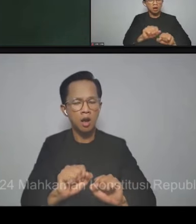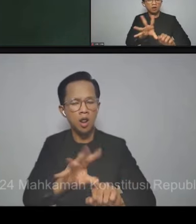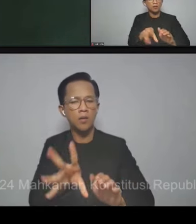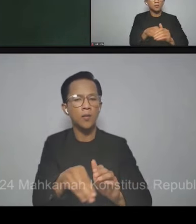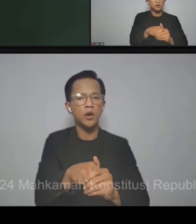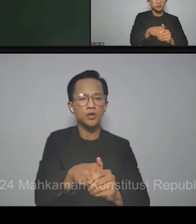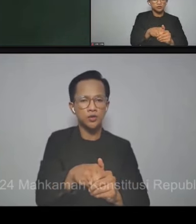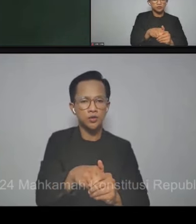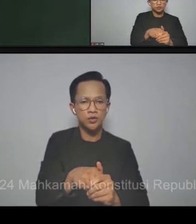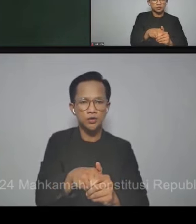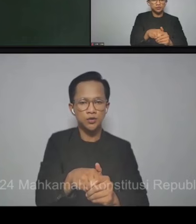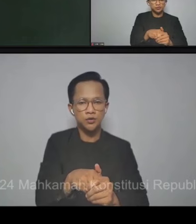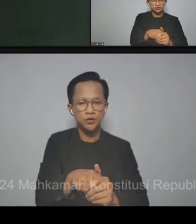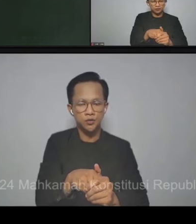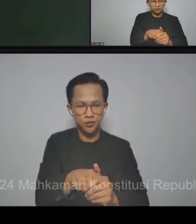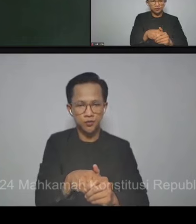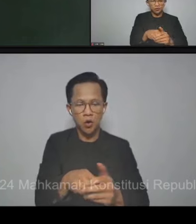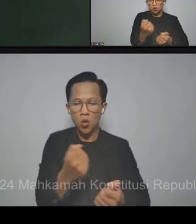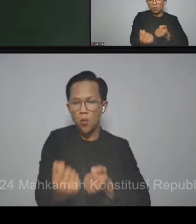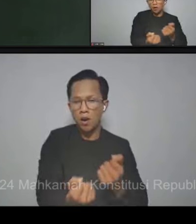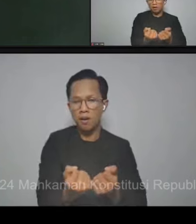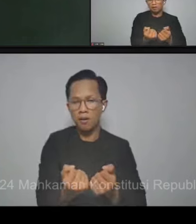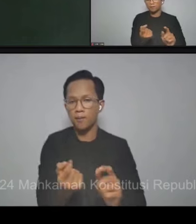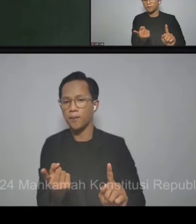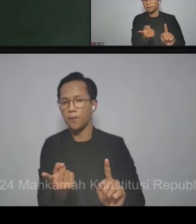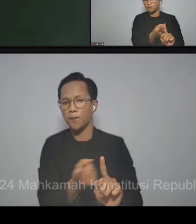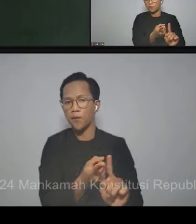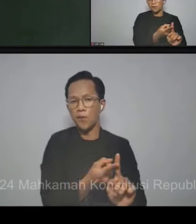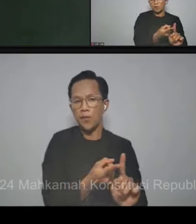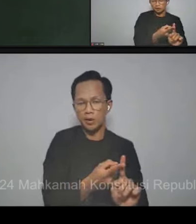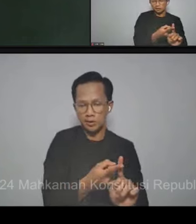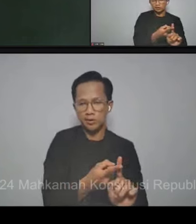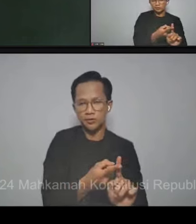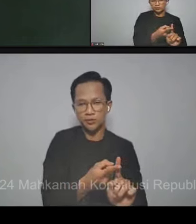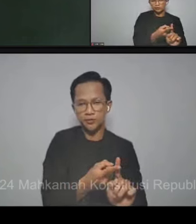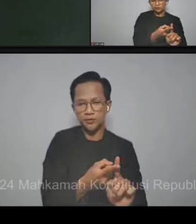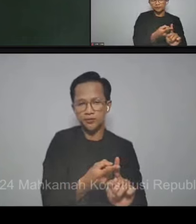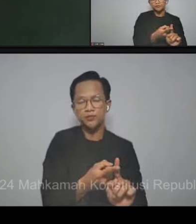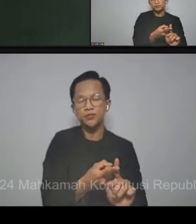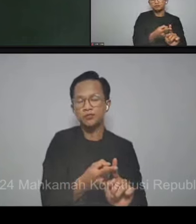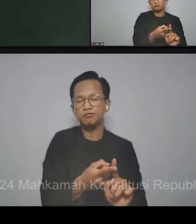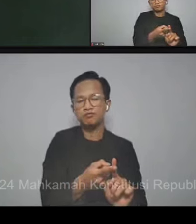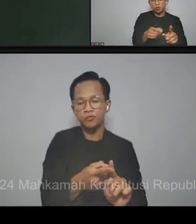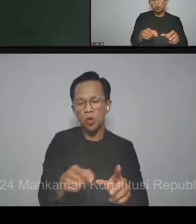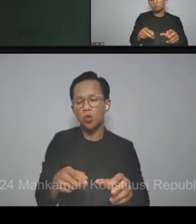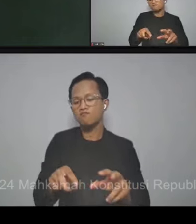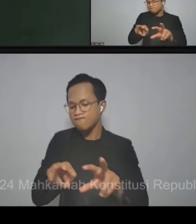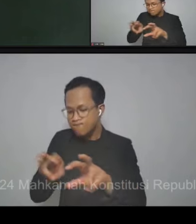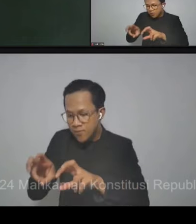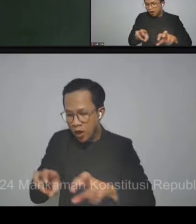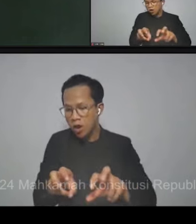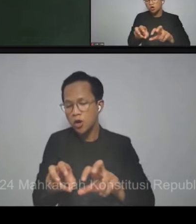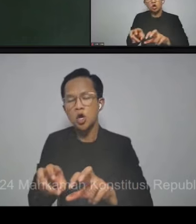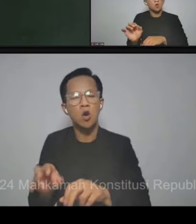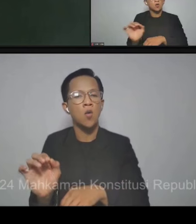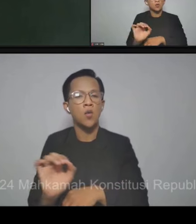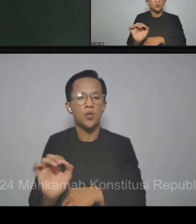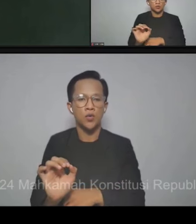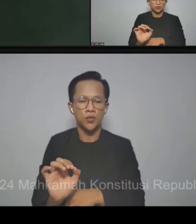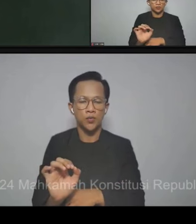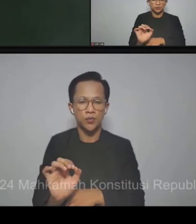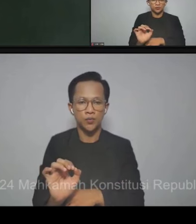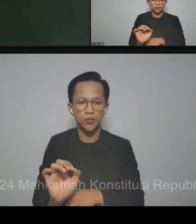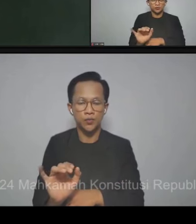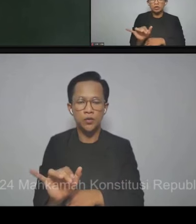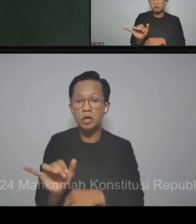kategori upaya paksa yang seharusnya belum menjadi bagian dari tahapan atau proses penyelidikan pada Um umumnya sebagaimana yang dimaksudkan